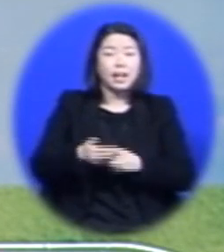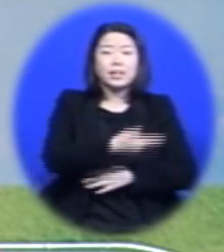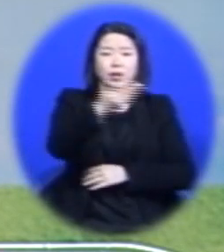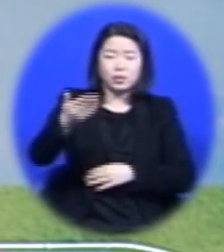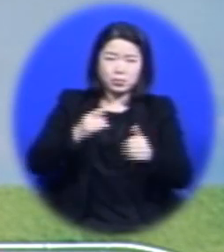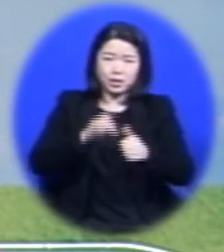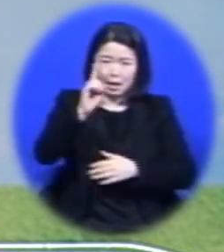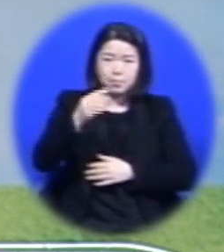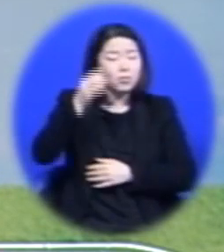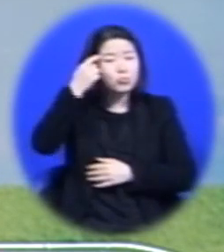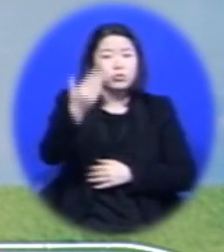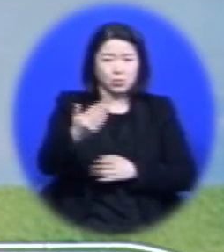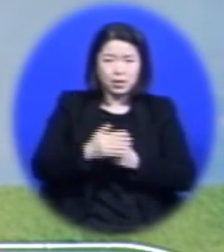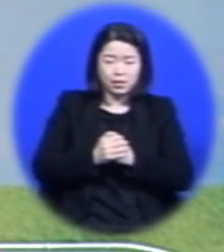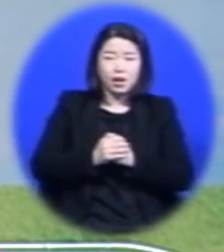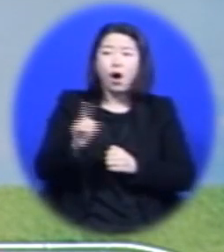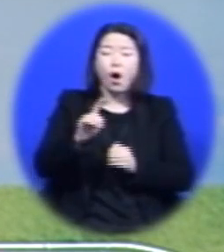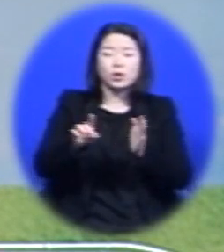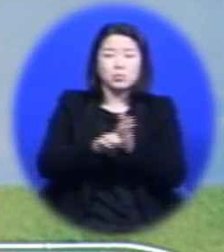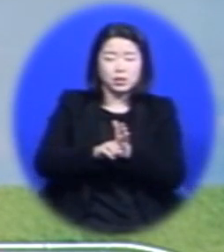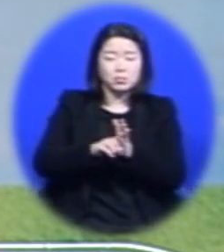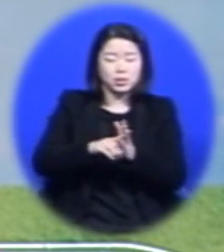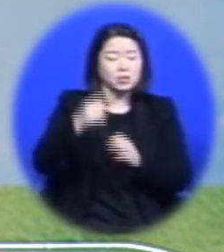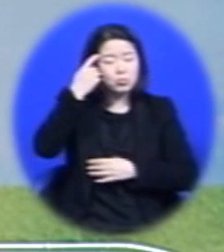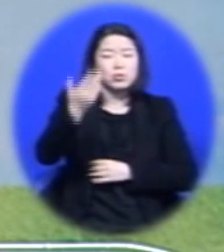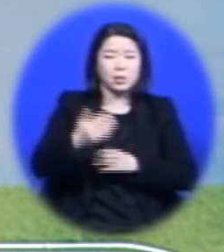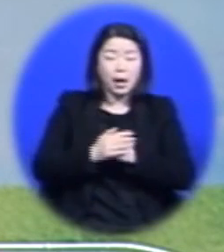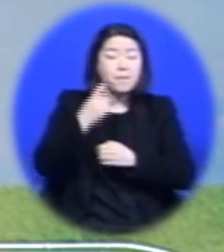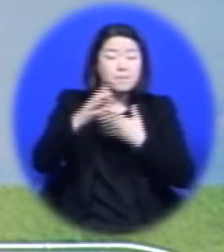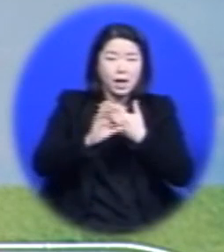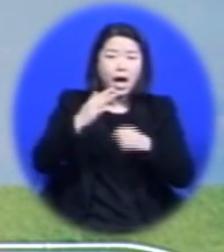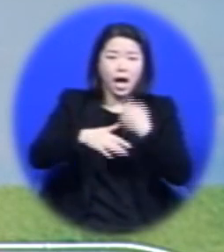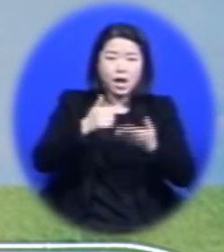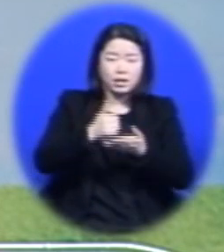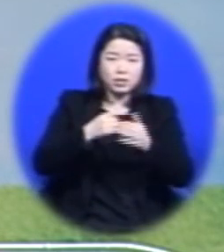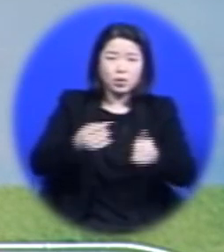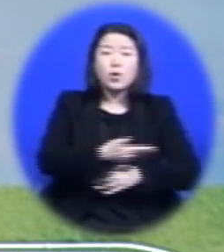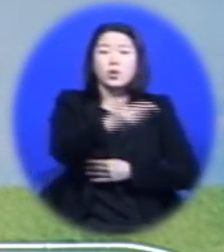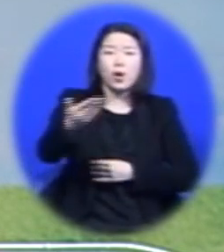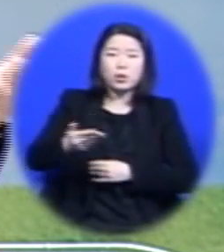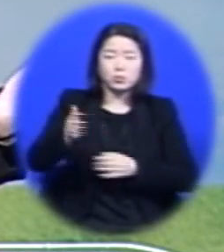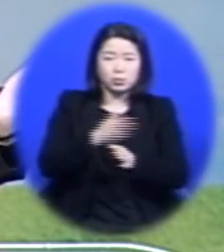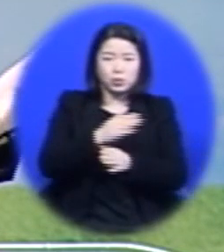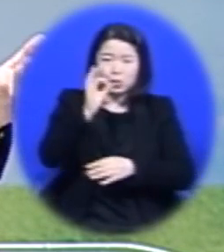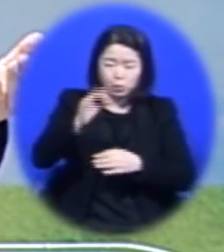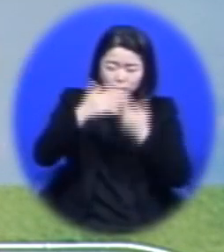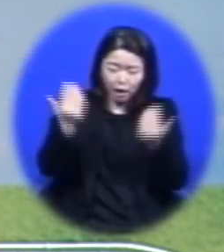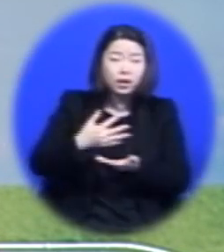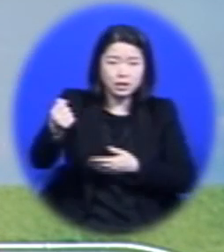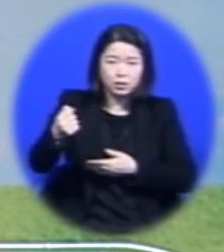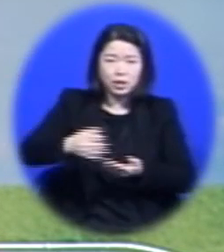여러분에게 한번 물어보겠습니다 여러분은 어떤 믿음이 신지 말에게 하나님께서 여러분에게 서 돈을 다 가져가시고